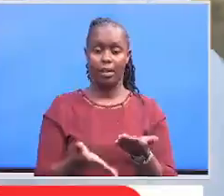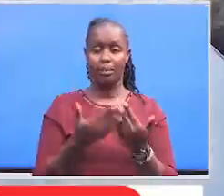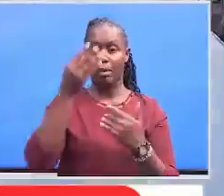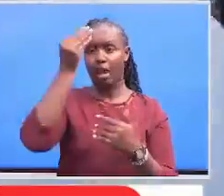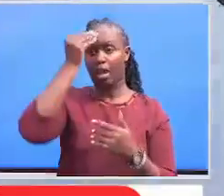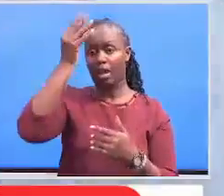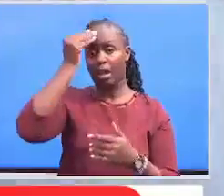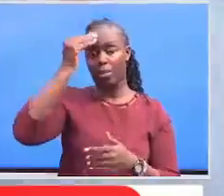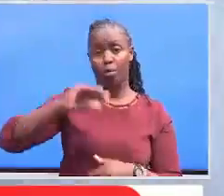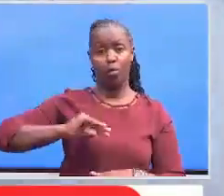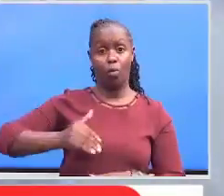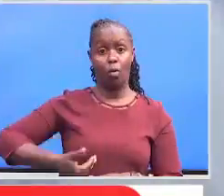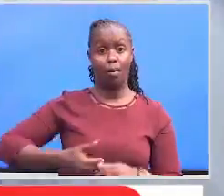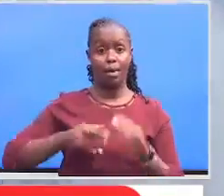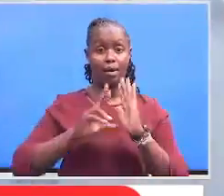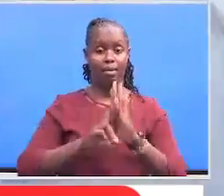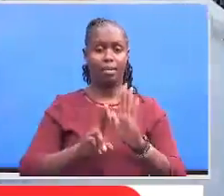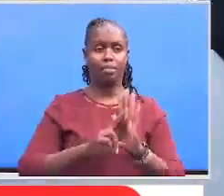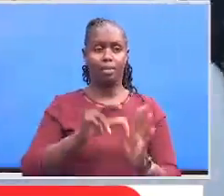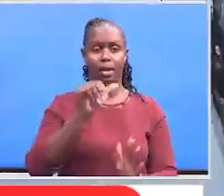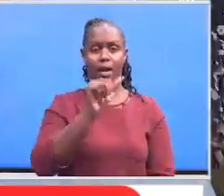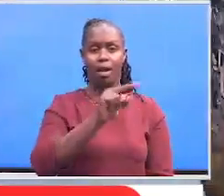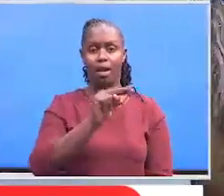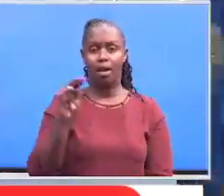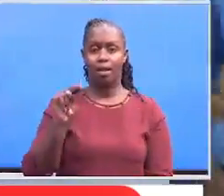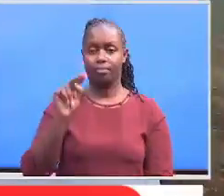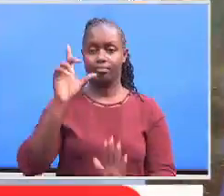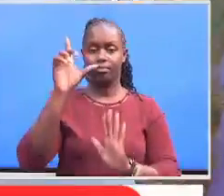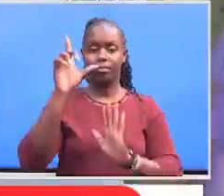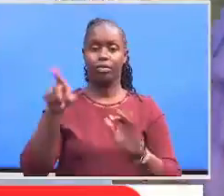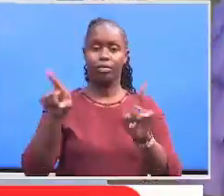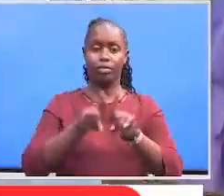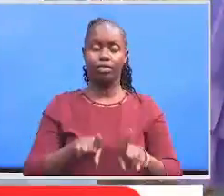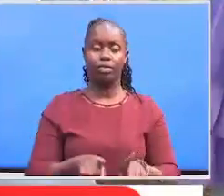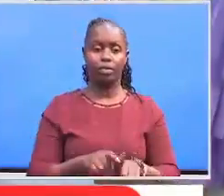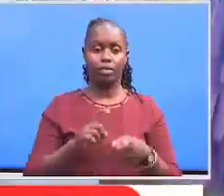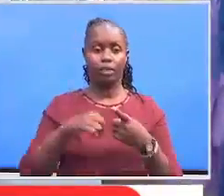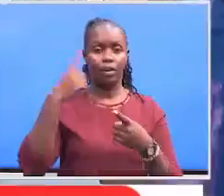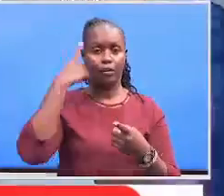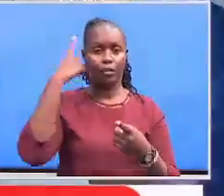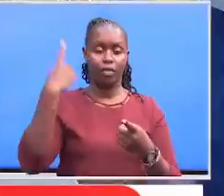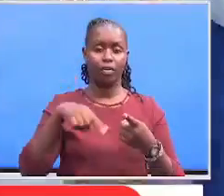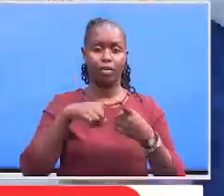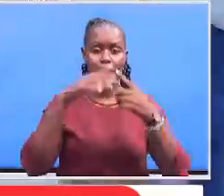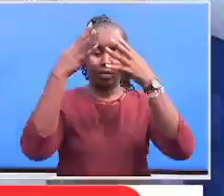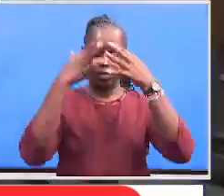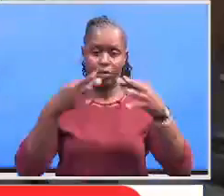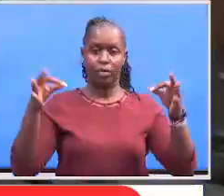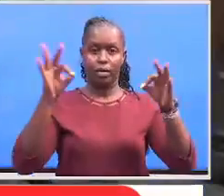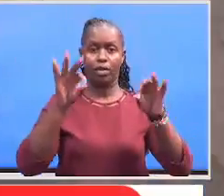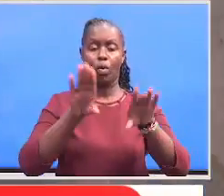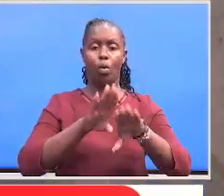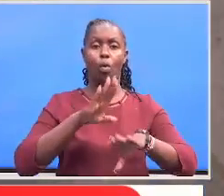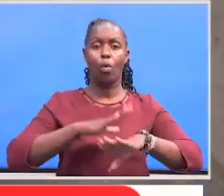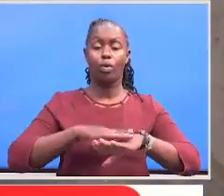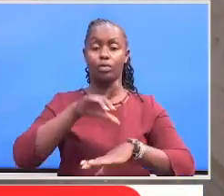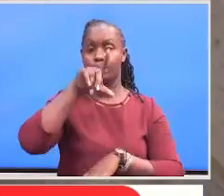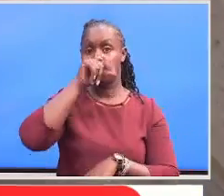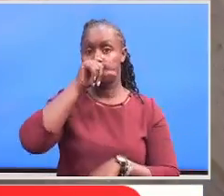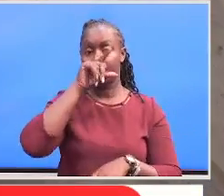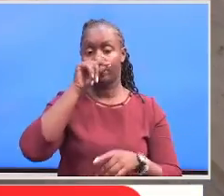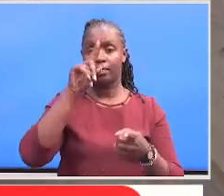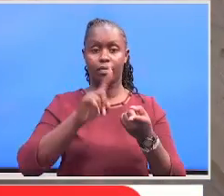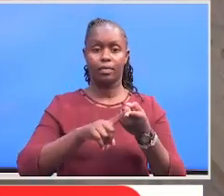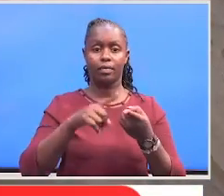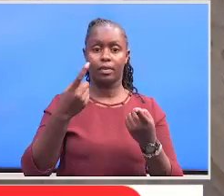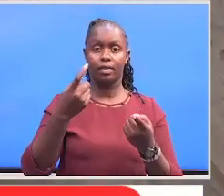women representative Anne Wamratha, who later joined the Mori and Wanjira for the wedding, called on builders in the county to strictly